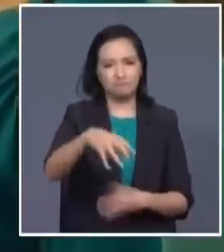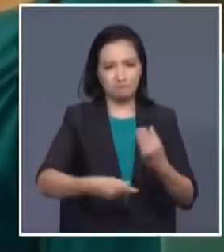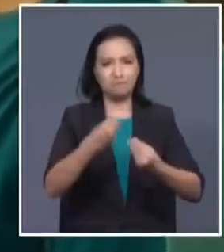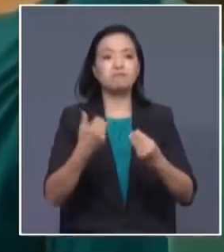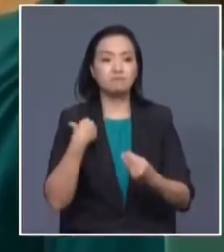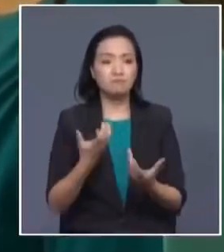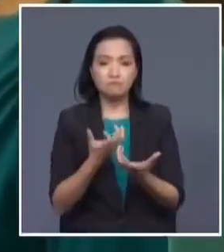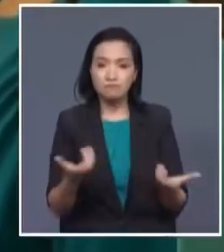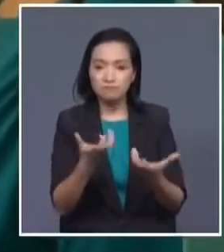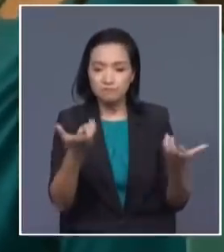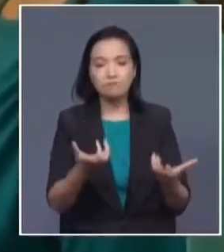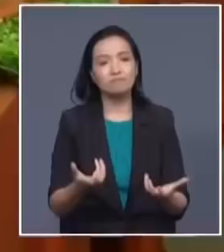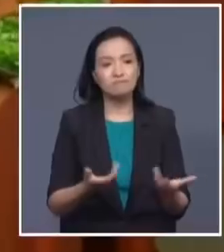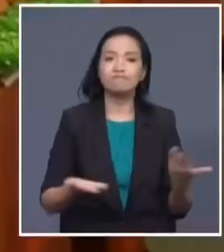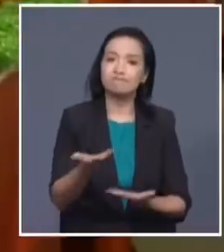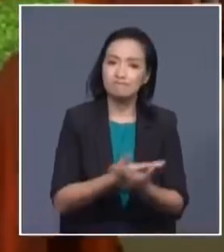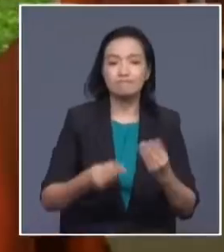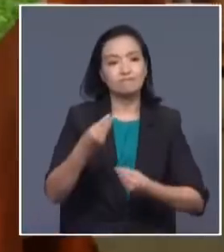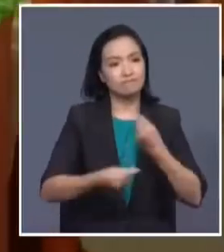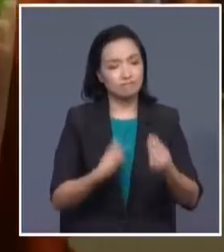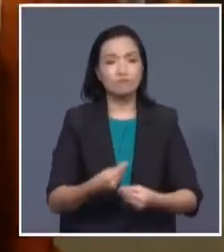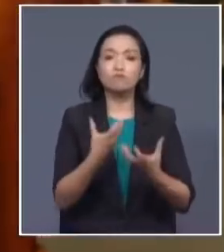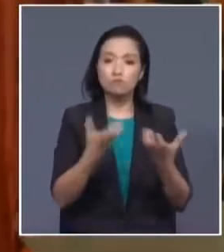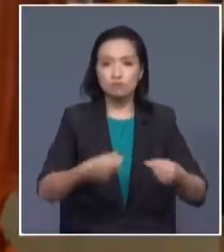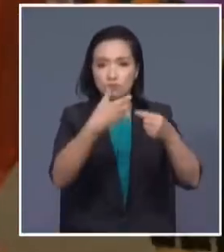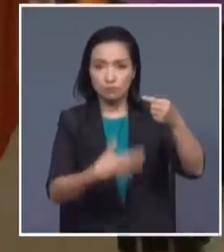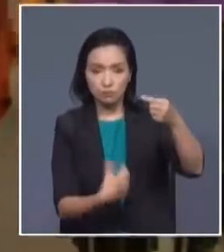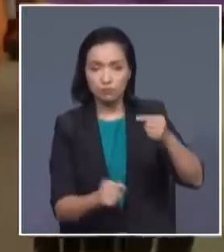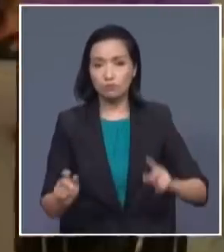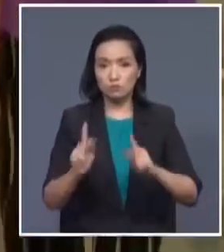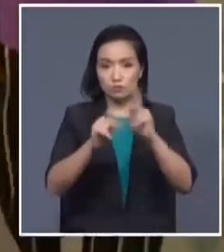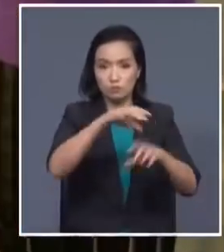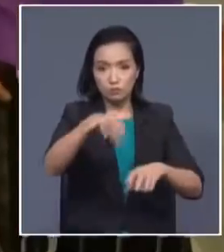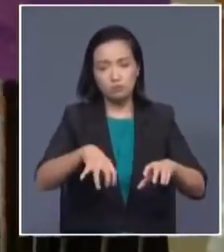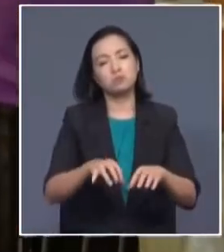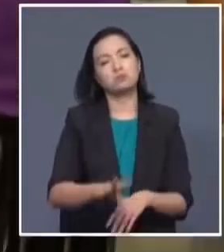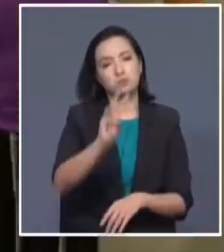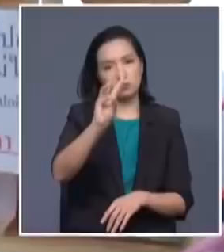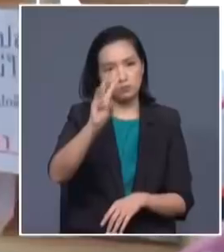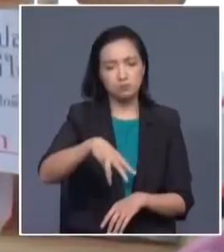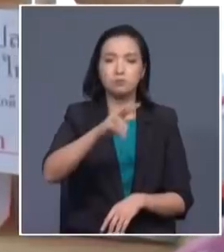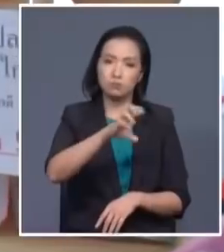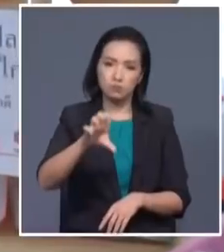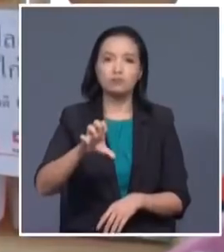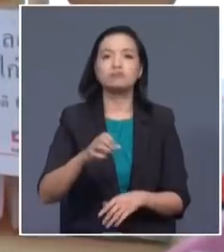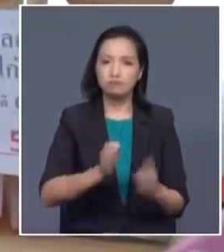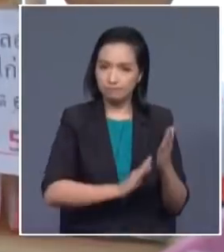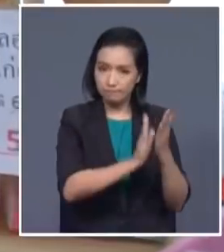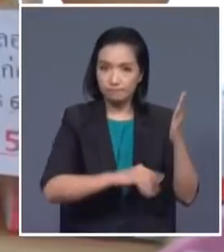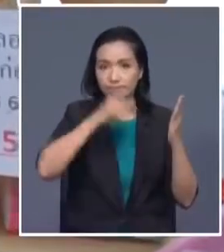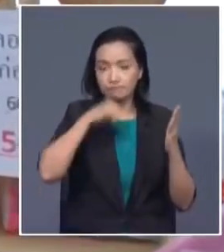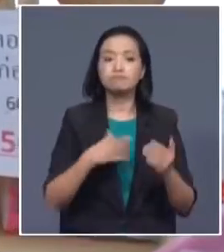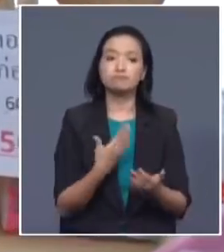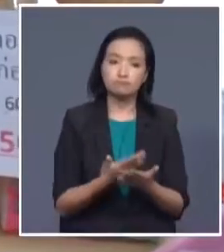กเปลี่ยนสินค้าในตลาดประชารัฐ10ประเภทจากหลายกระทรวงกว่า 6,600 แห่งทั่วประเทศรวมทั้งเป็นแหล่งสร้างมูลค่